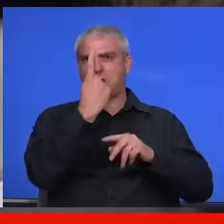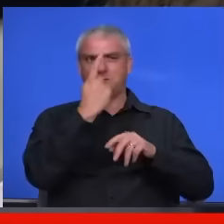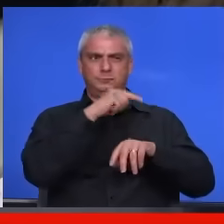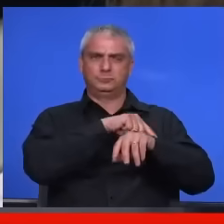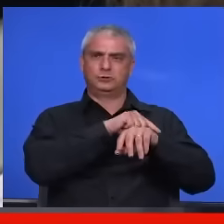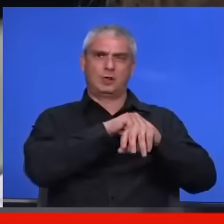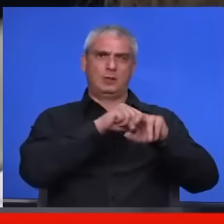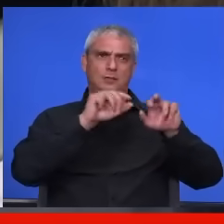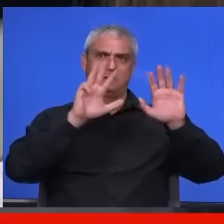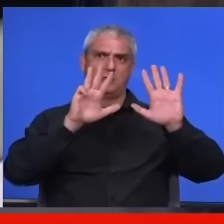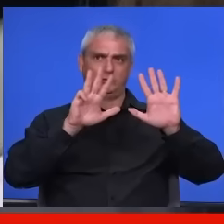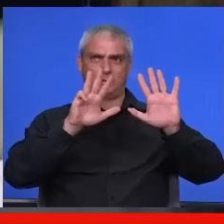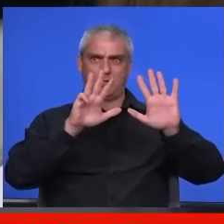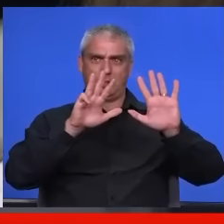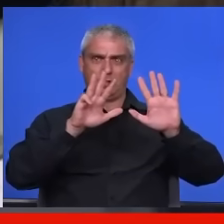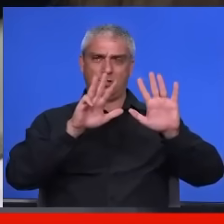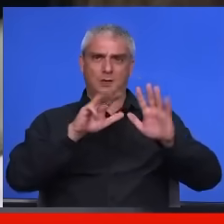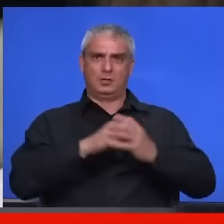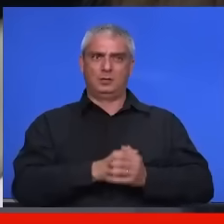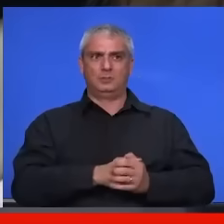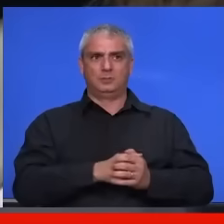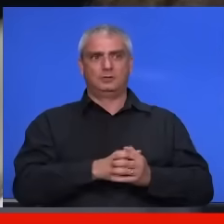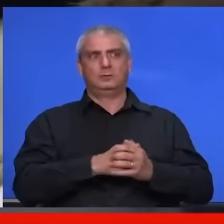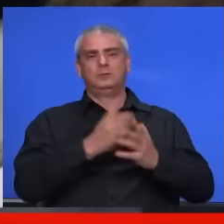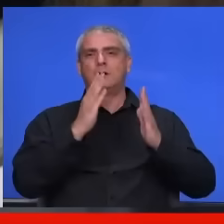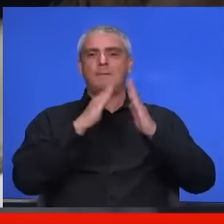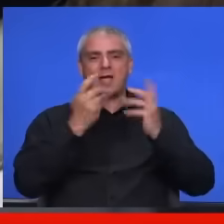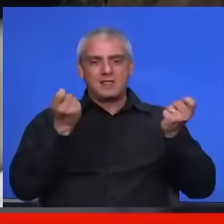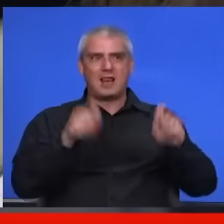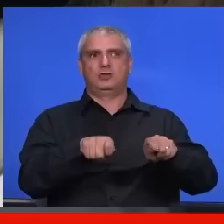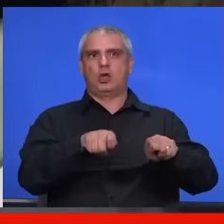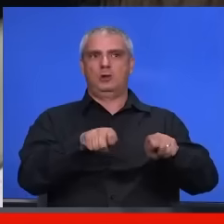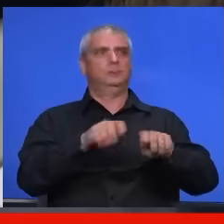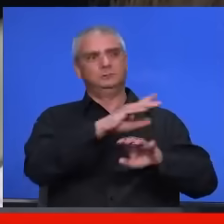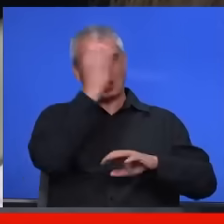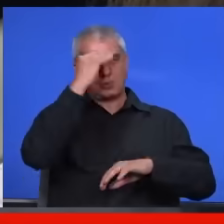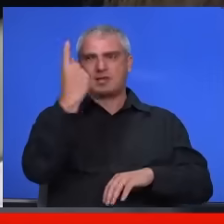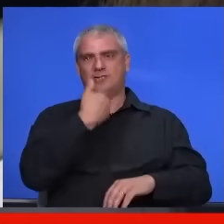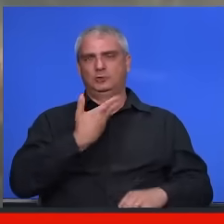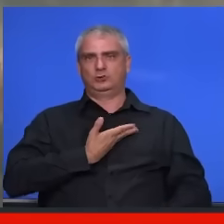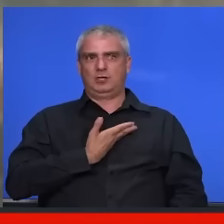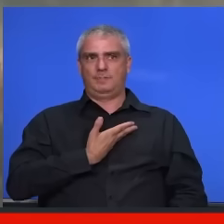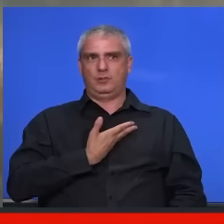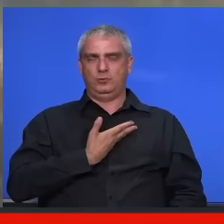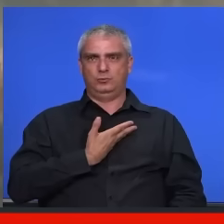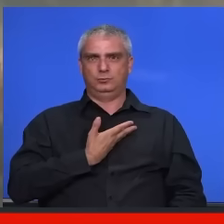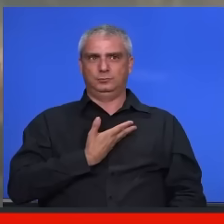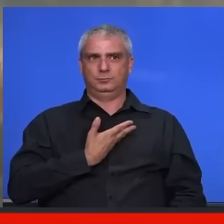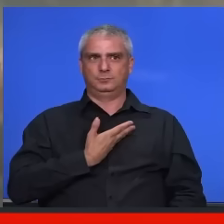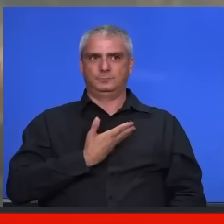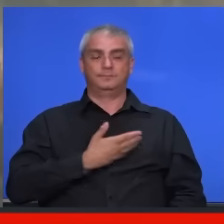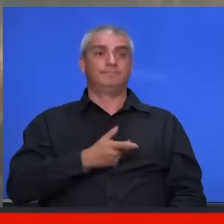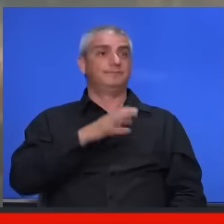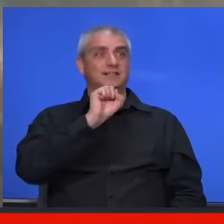בשעה 9, לנעול את הבתים. זו ההודעה היחידה שקיבלנו ממנו.